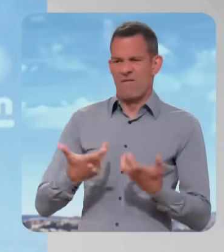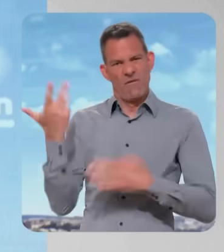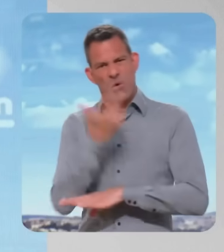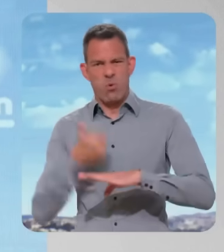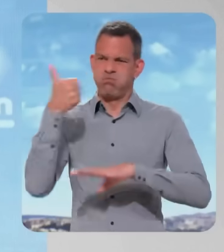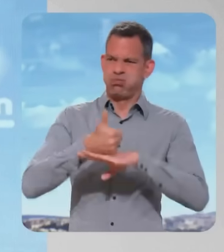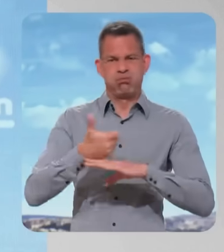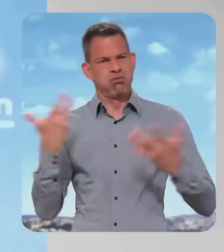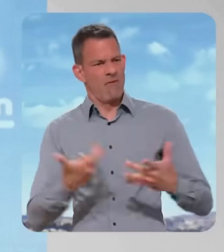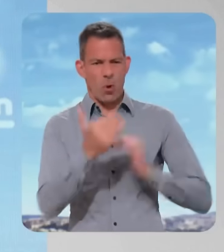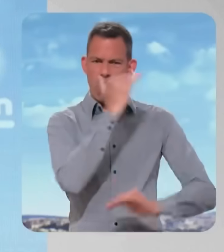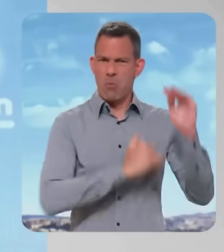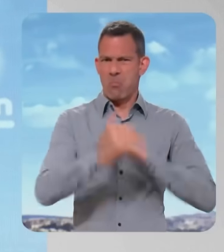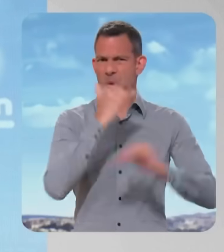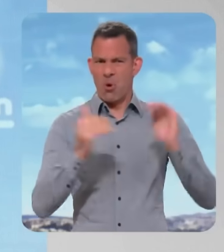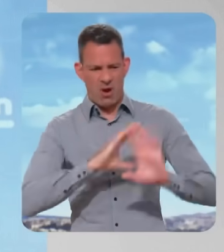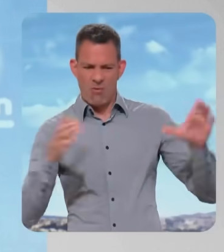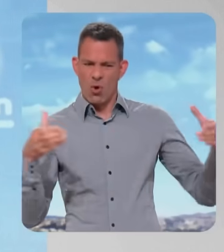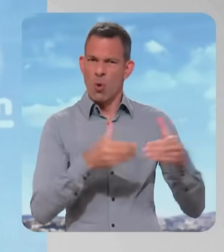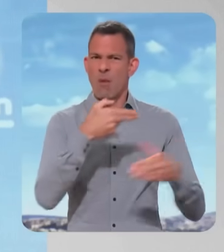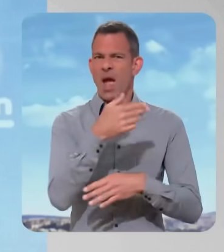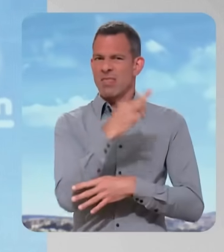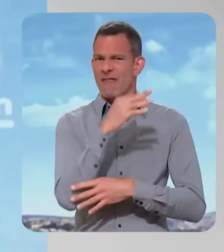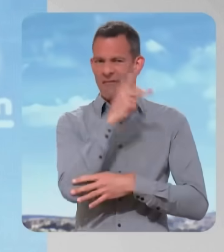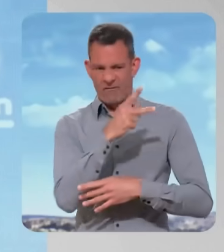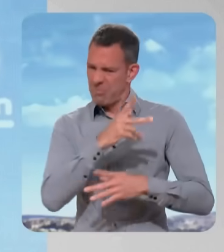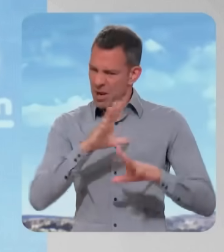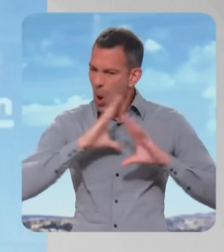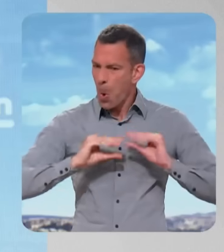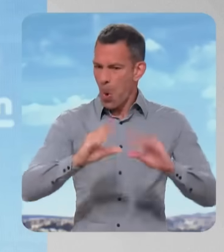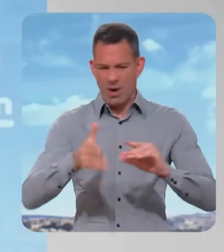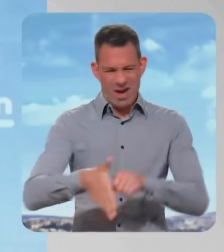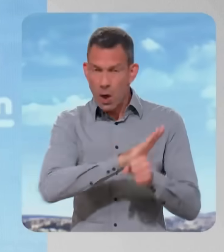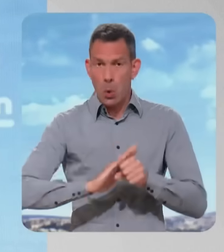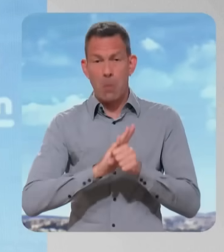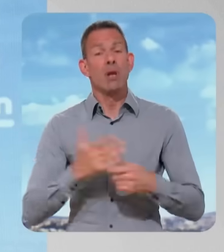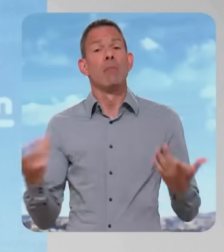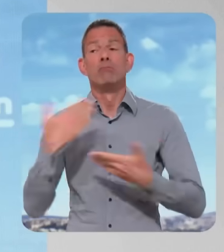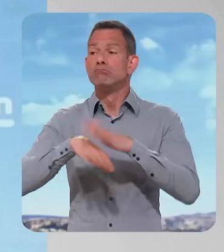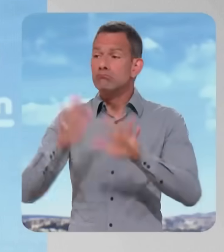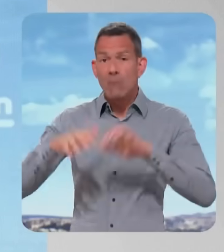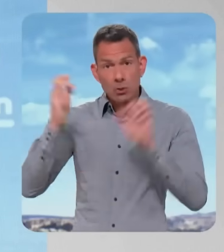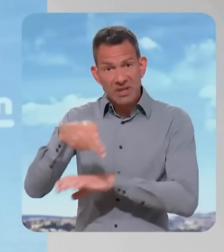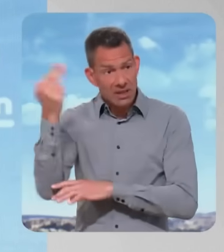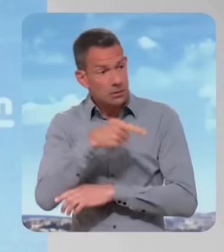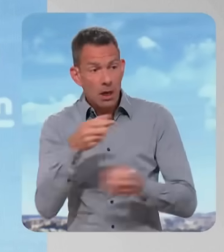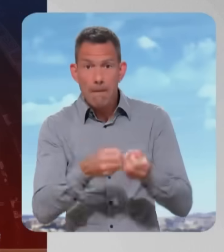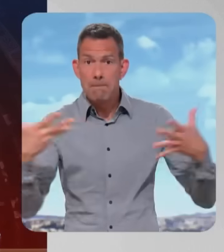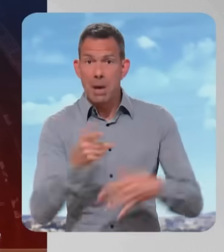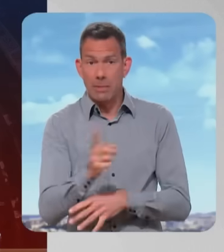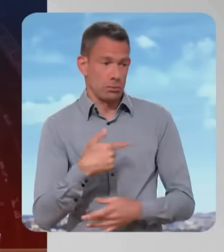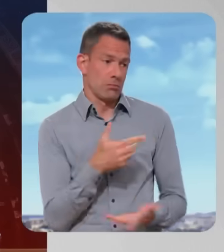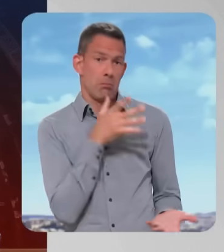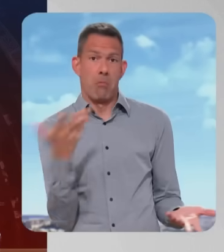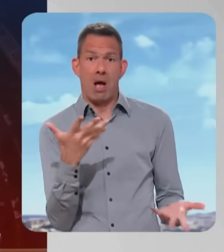l'application intégrale du programme du nouveau front populaire et ça dans une assemblée où on ne détient pas la majorité ça n'est pas possible